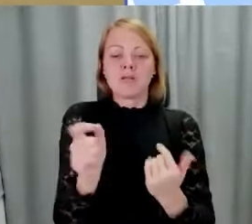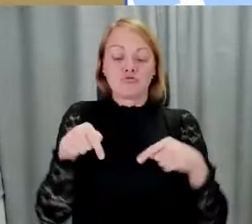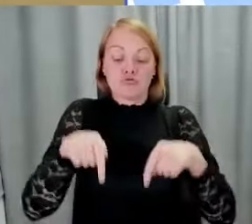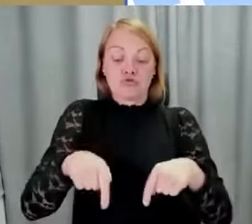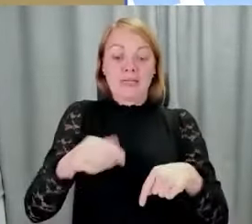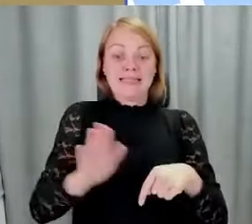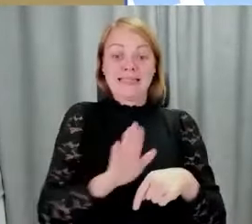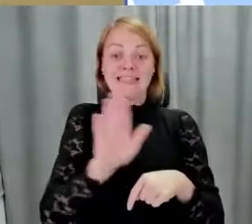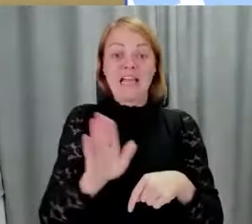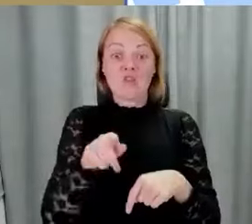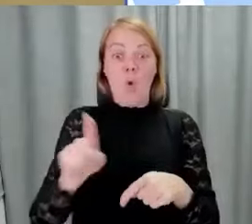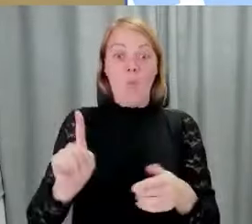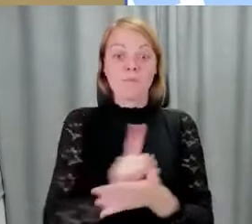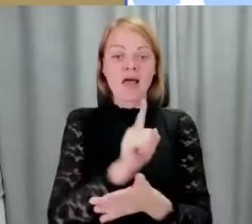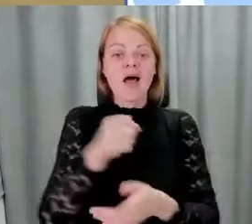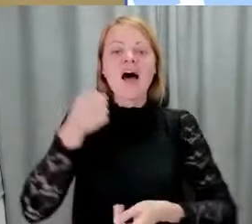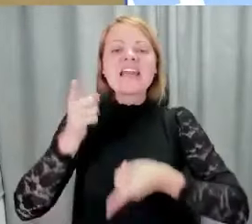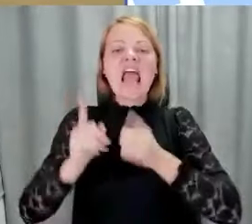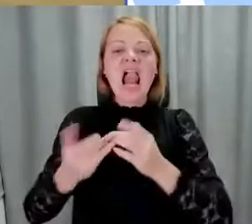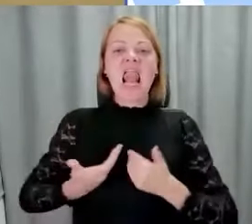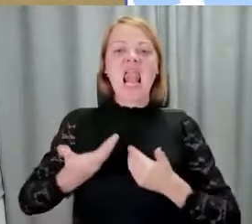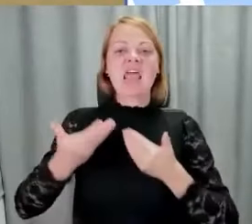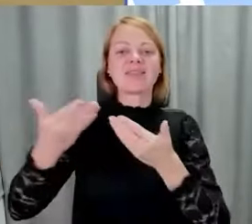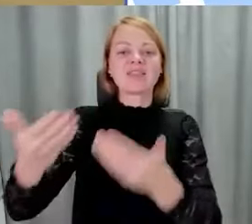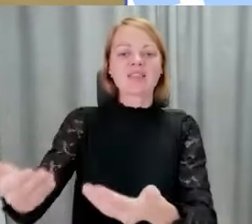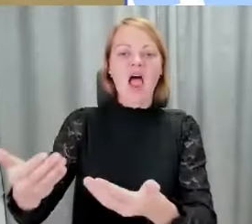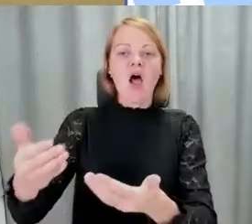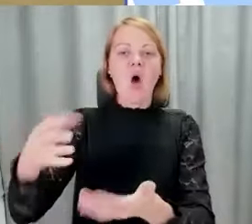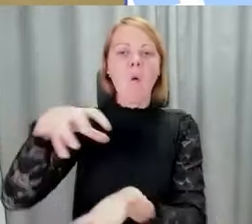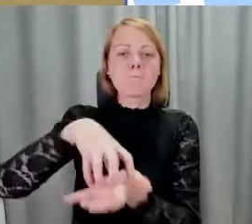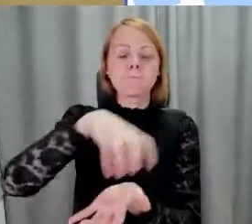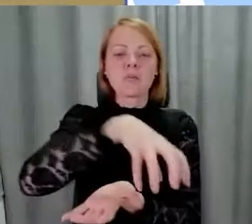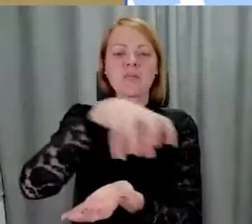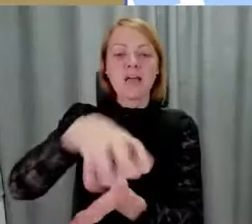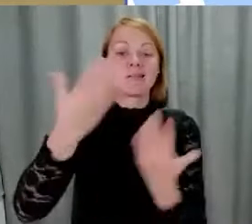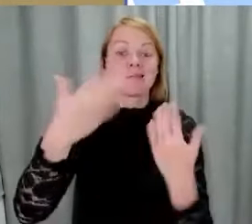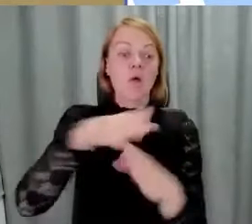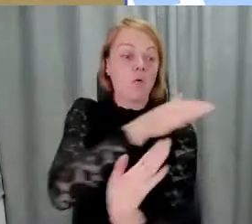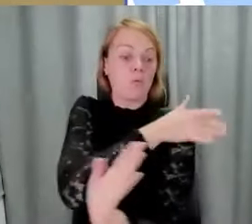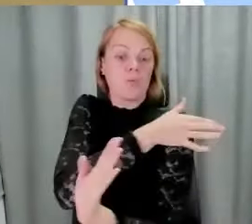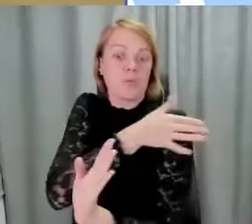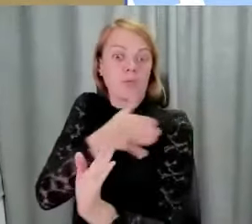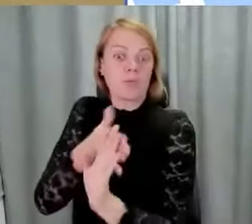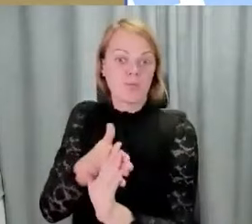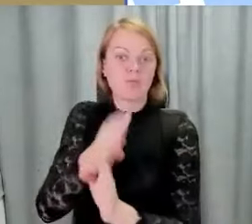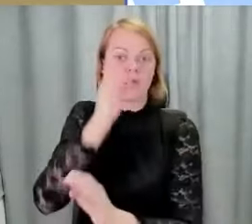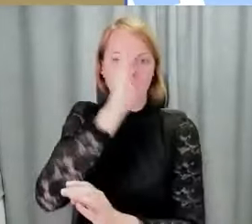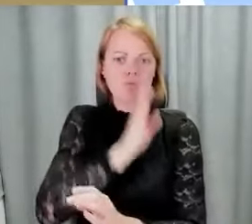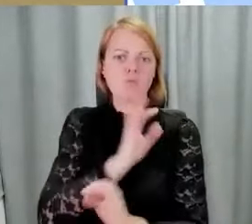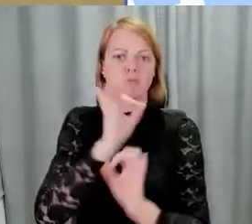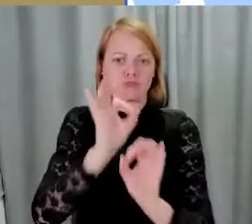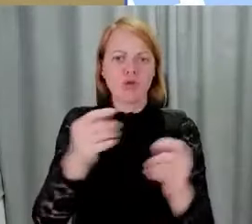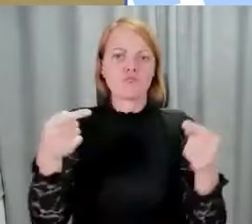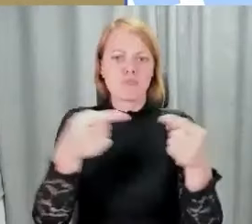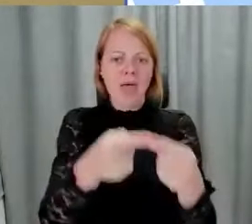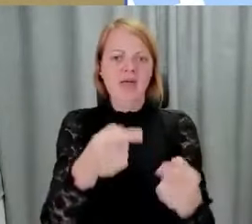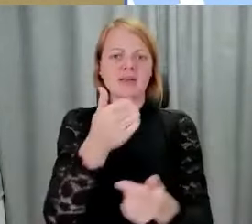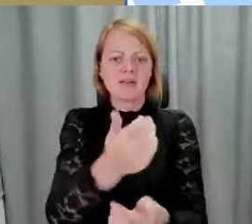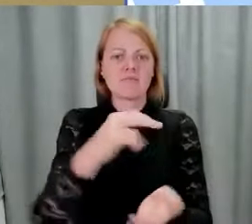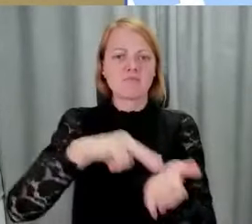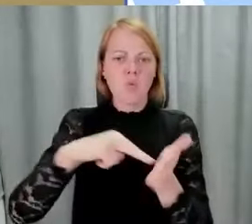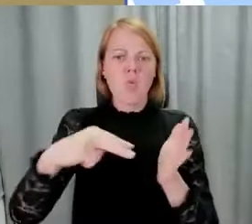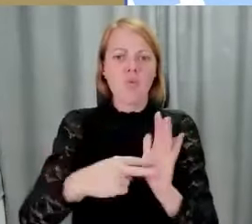obligāts, realitāti, tad tie objekti, kuri būs uzbūvēti kā ļoti nopietnās tieši mērķiem būvētās